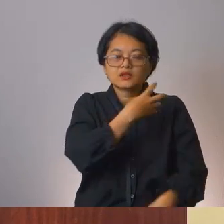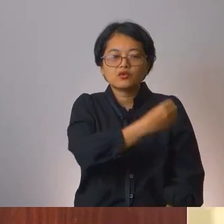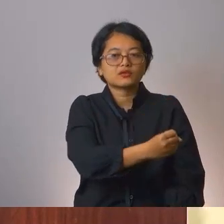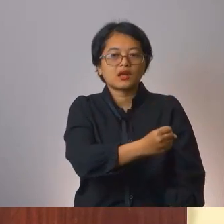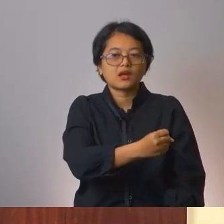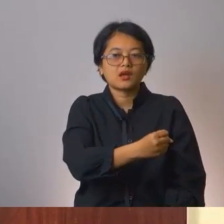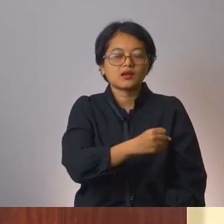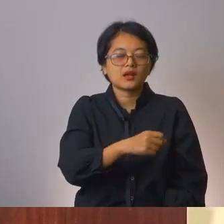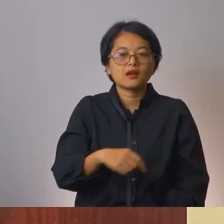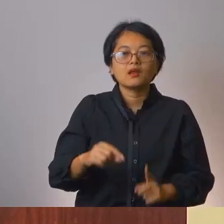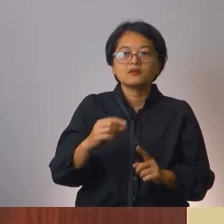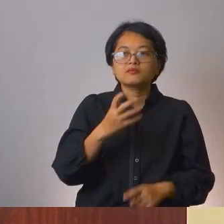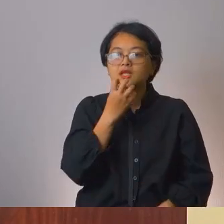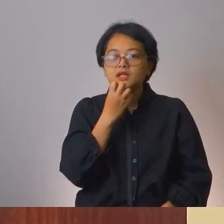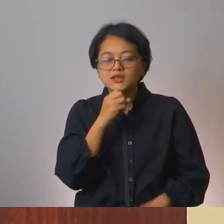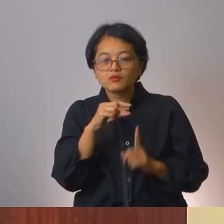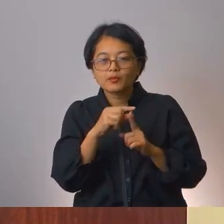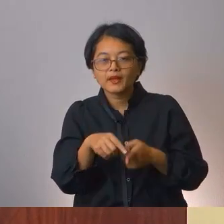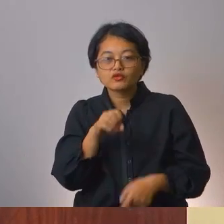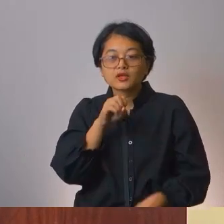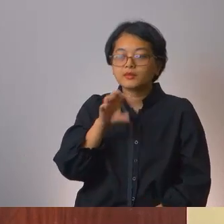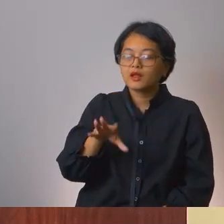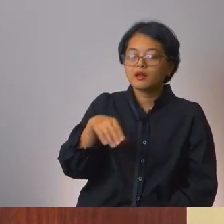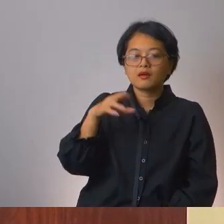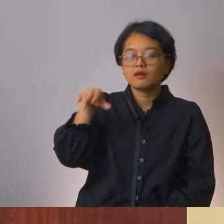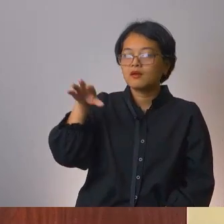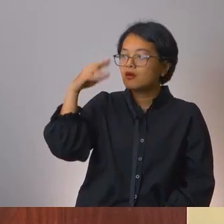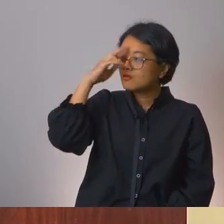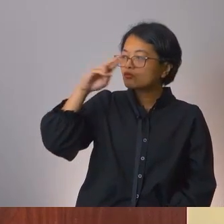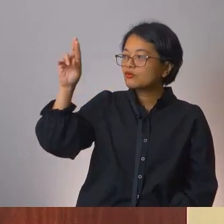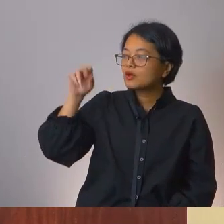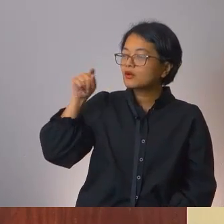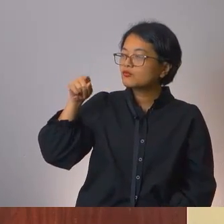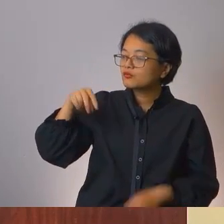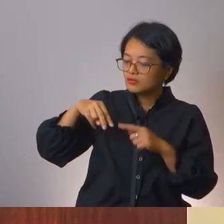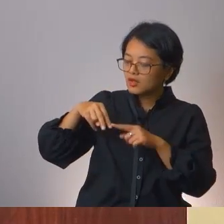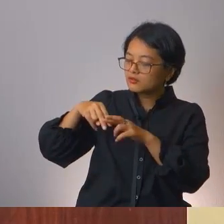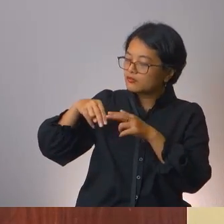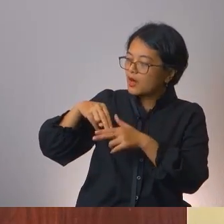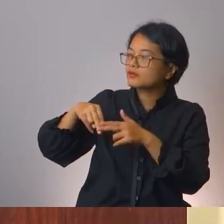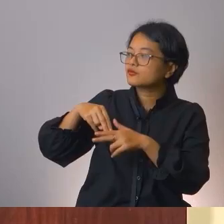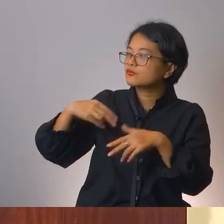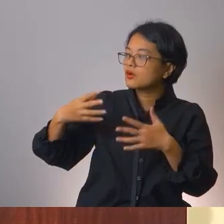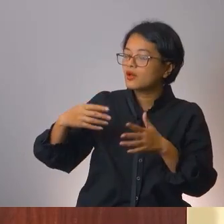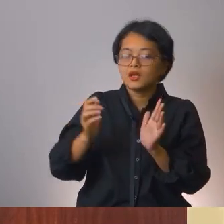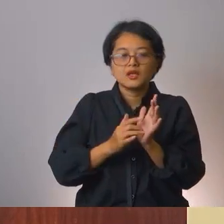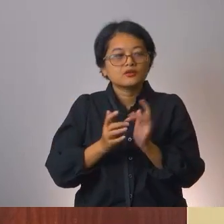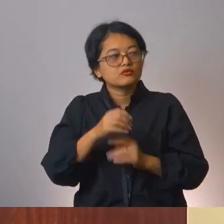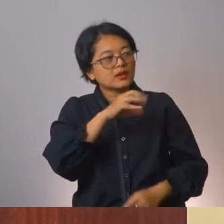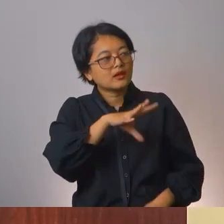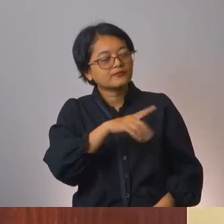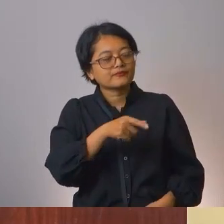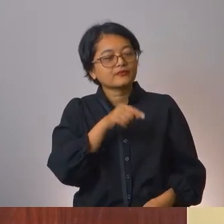kakiku?" Dan Yesus berkata dalam ayat 7, bahwa apa yang diperbuat tidak mereka mengerti,